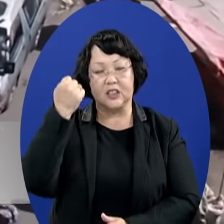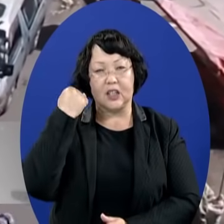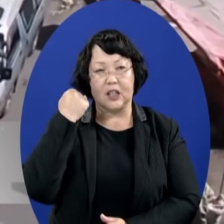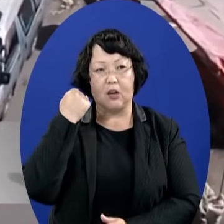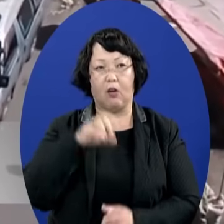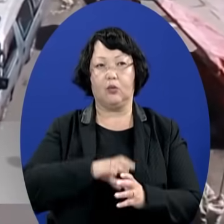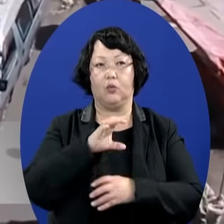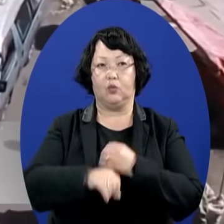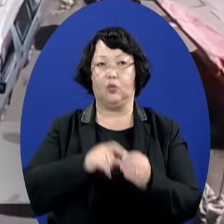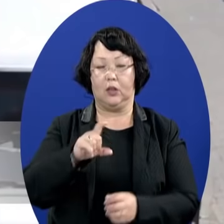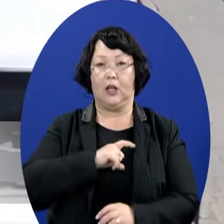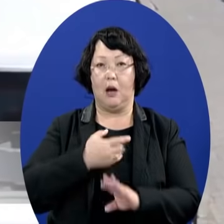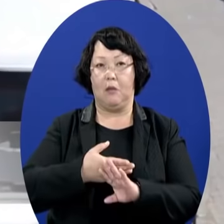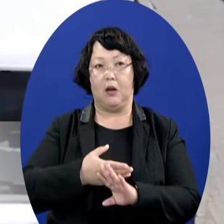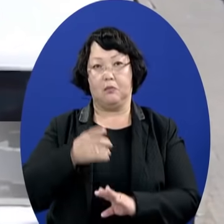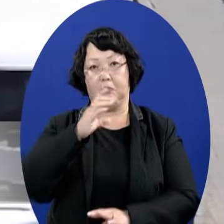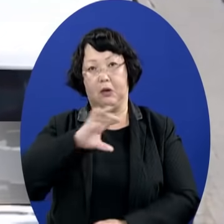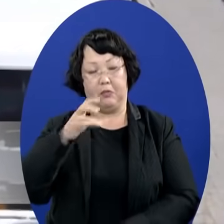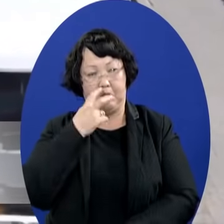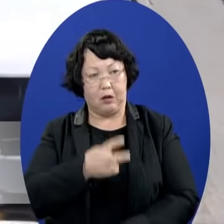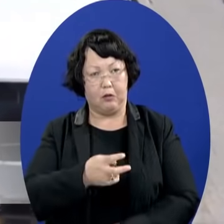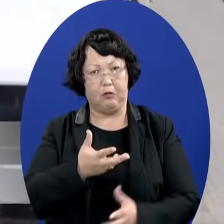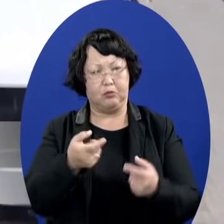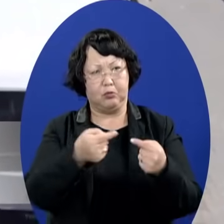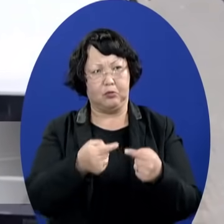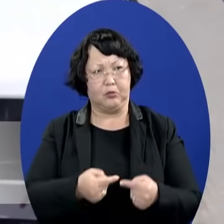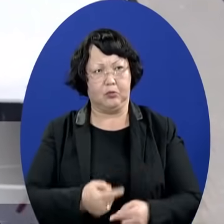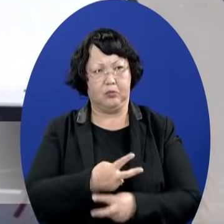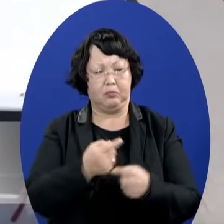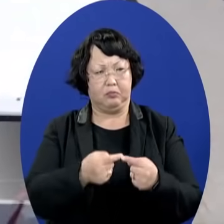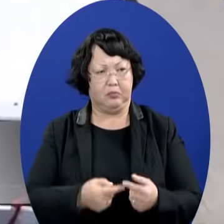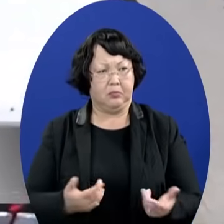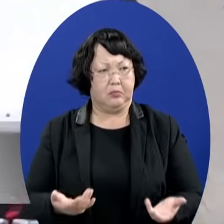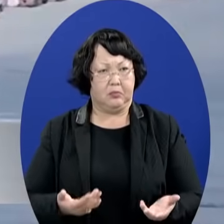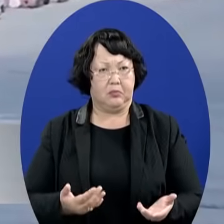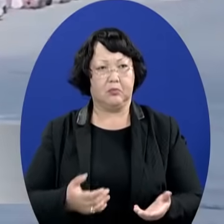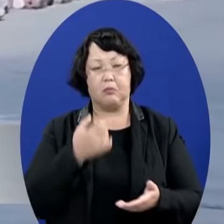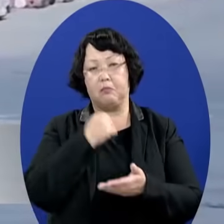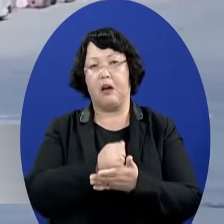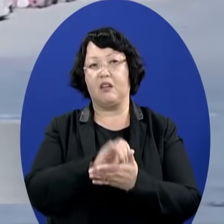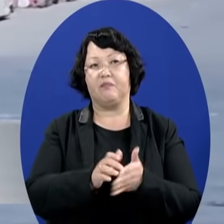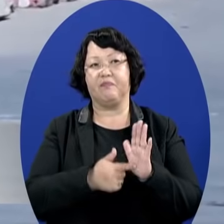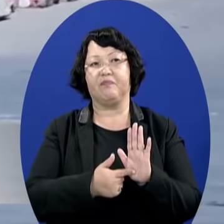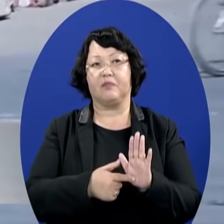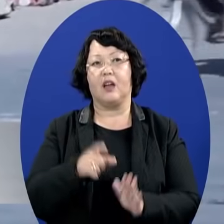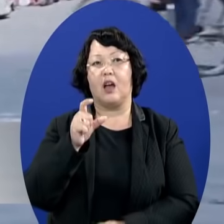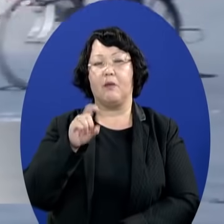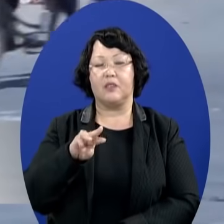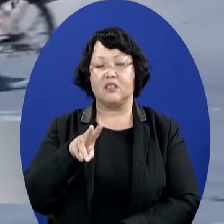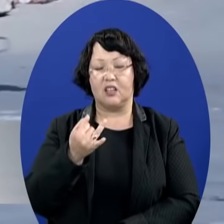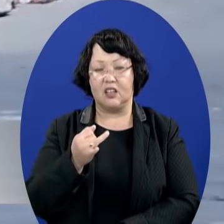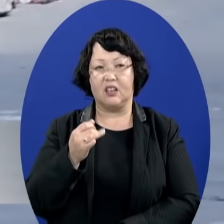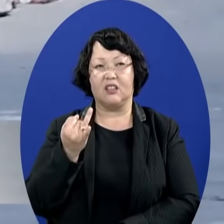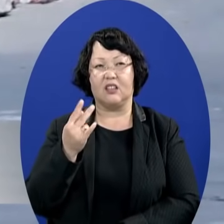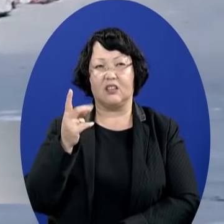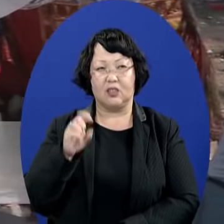улсын хүний эрхийн хамгаалагчид энэ чиглэлээр олон зөрчил гэмт хэрэг гарч байгааг баримтжуулсан байна. Amnesty International хүний эрхийн